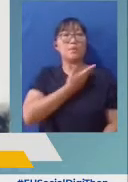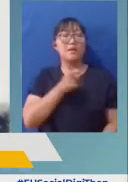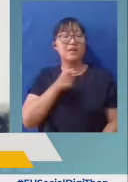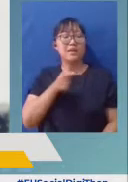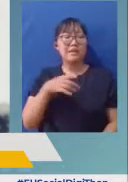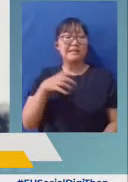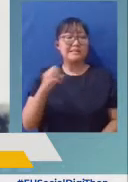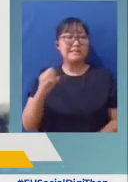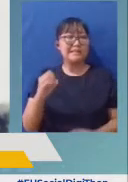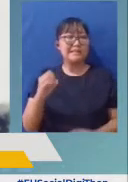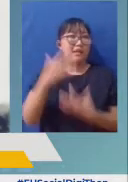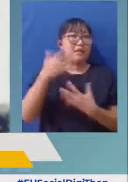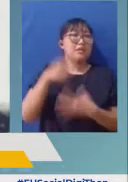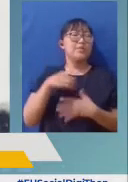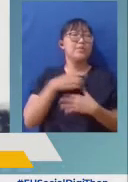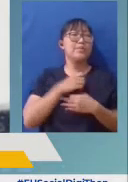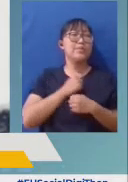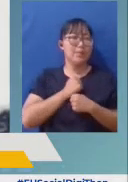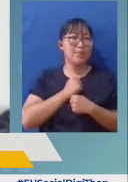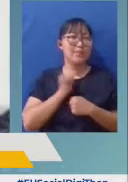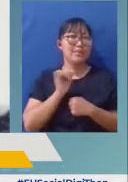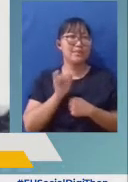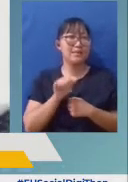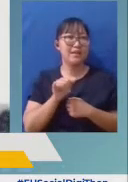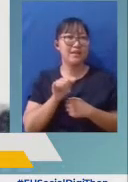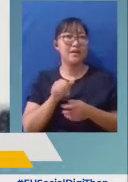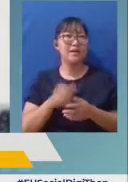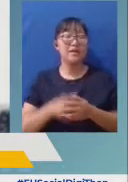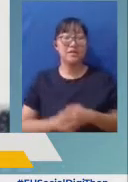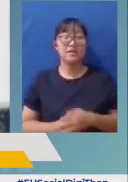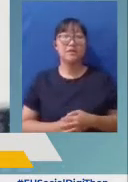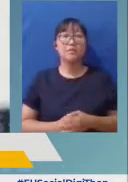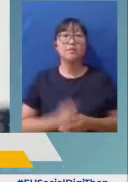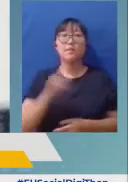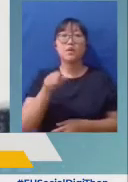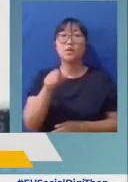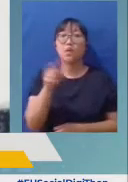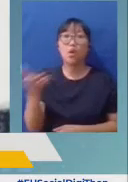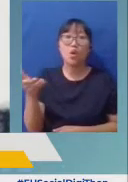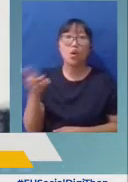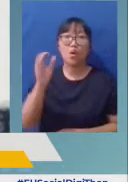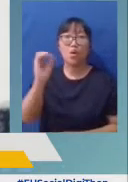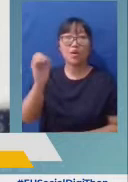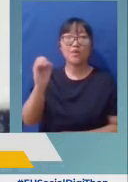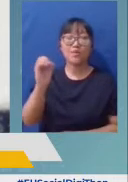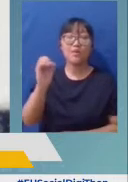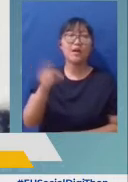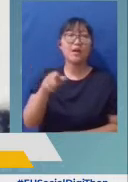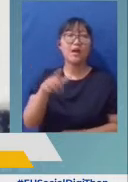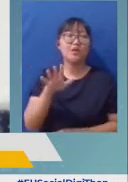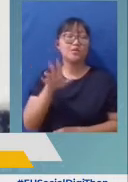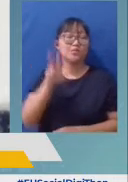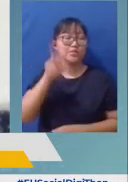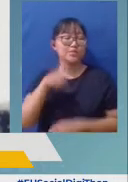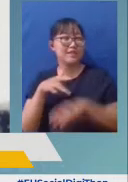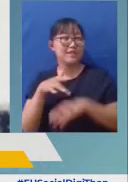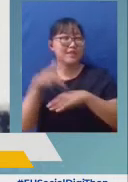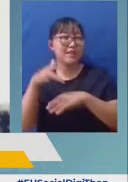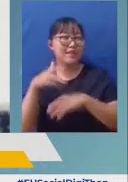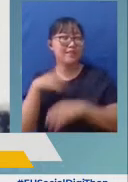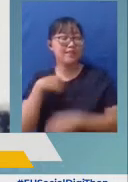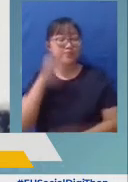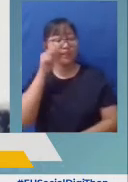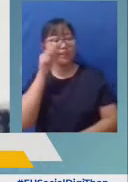Nah, inilah sebabnya orang tua yang perlu sensitif. anakku berperilaku